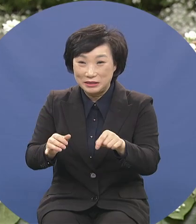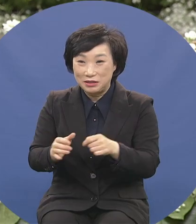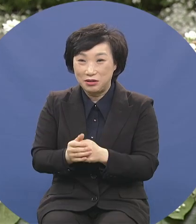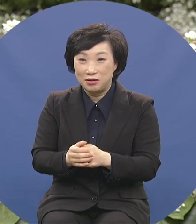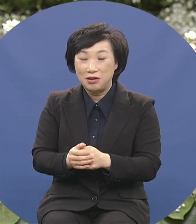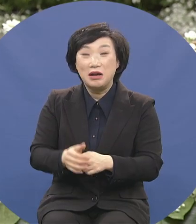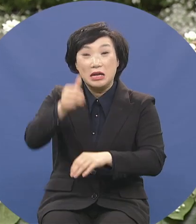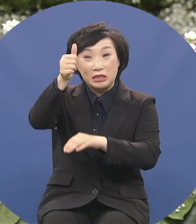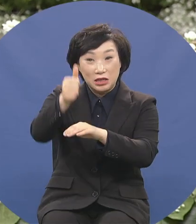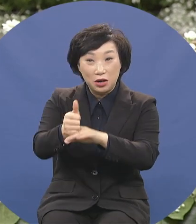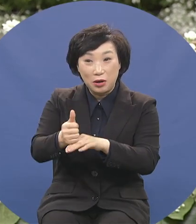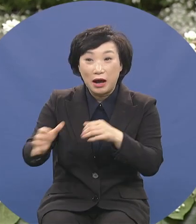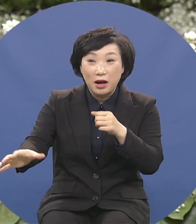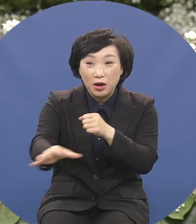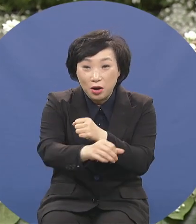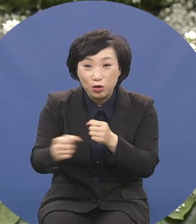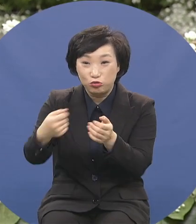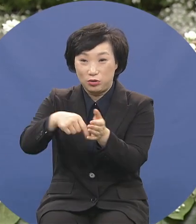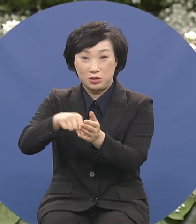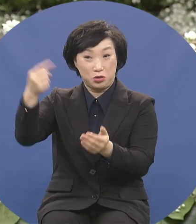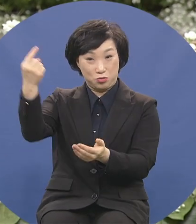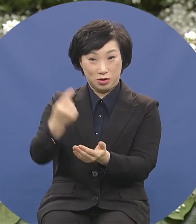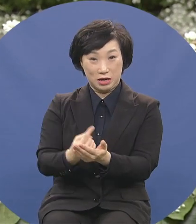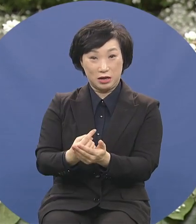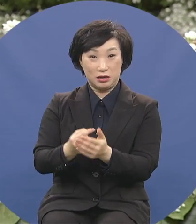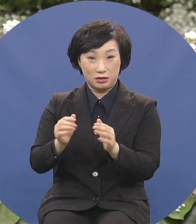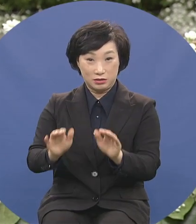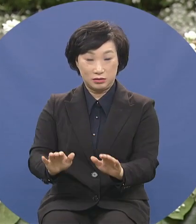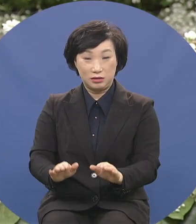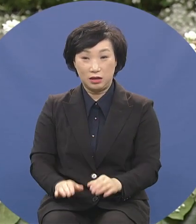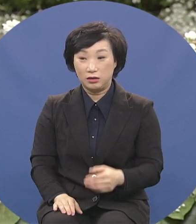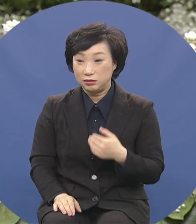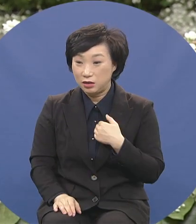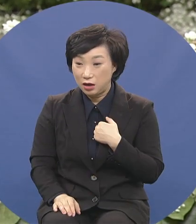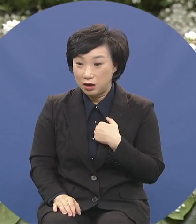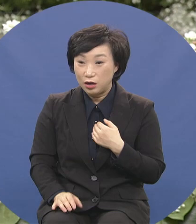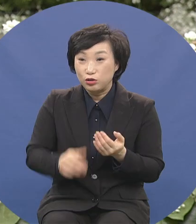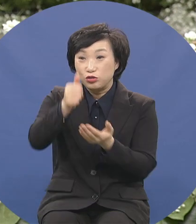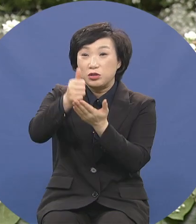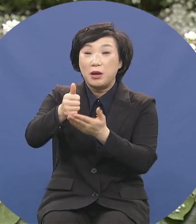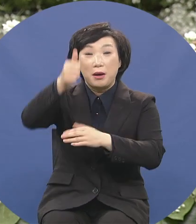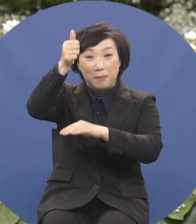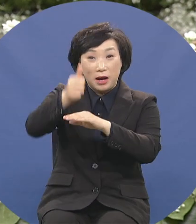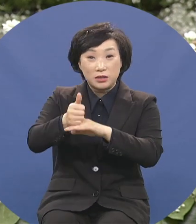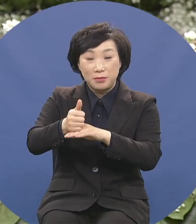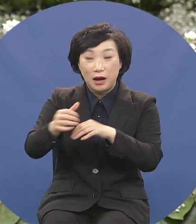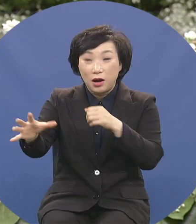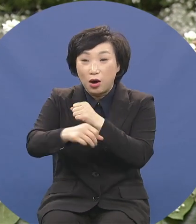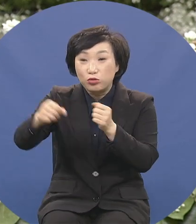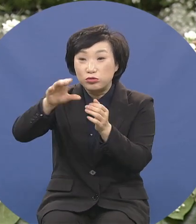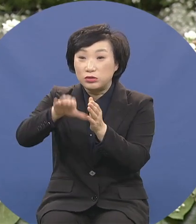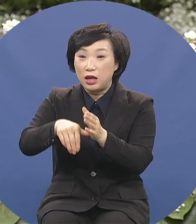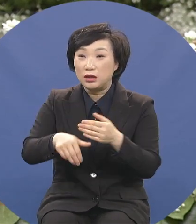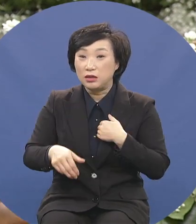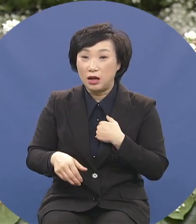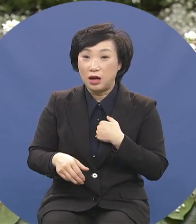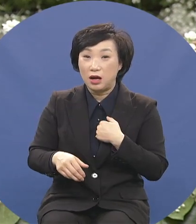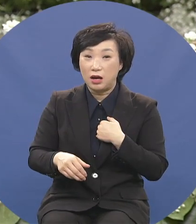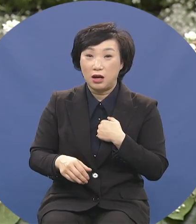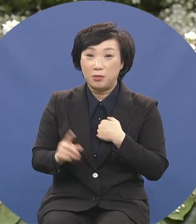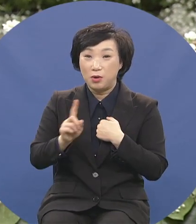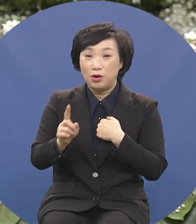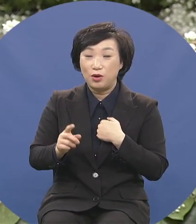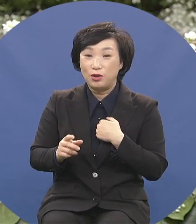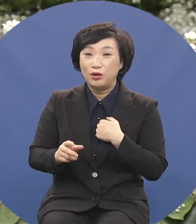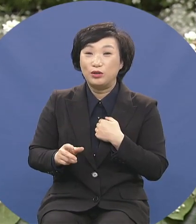자기의 작품을 거두시기로 오시는데 내가 주님의 작품을 거두시는데 내가